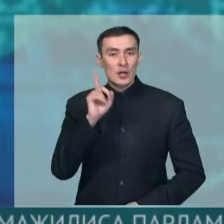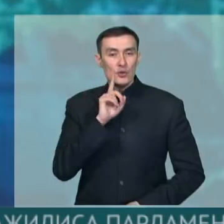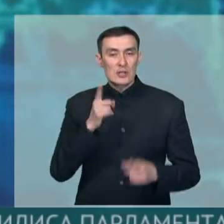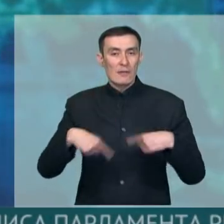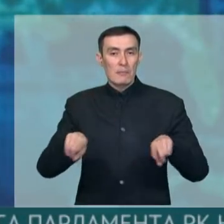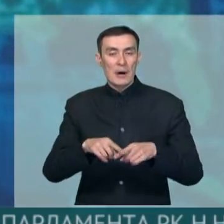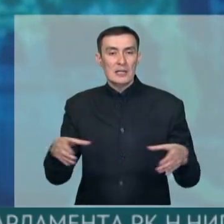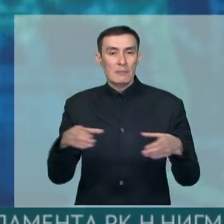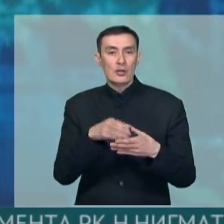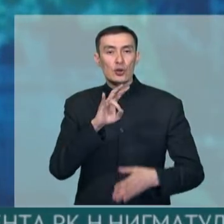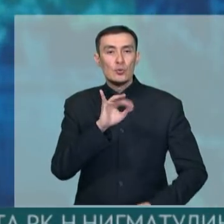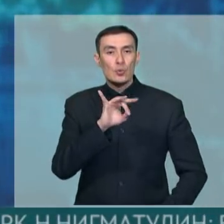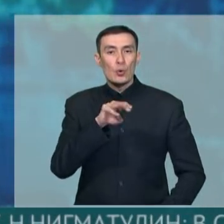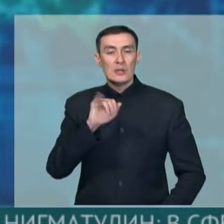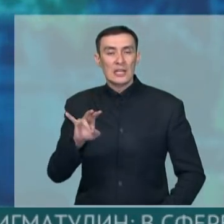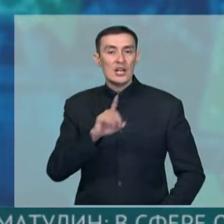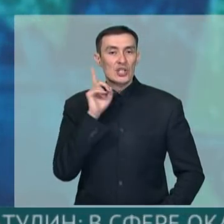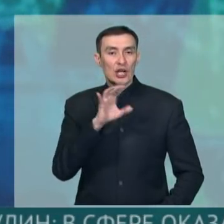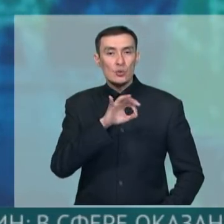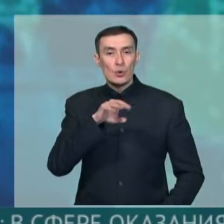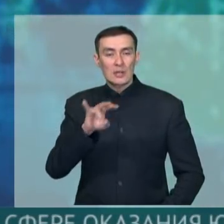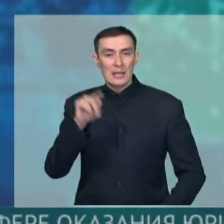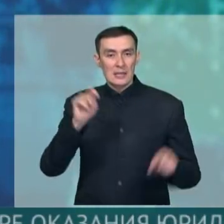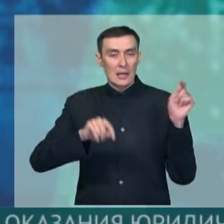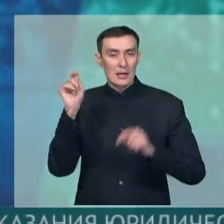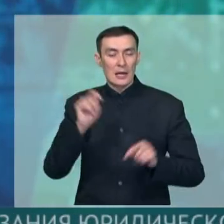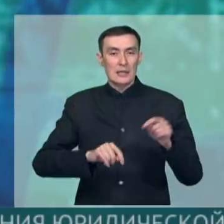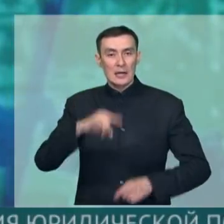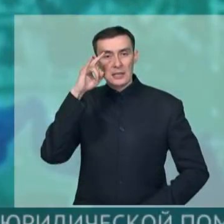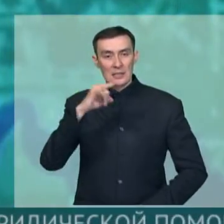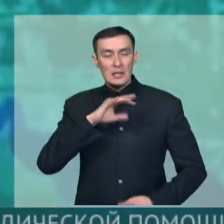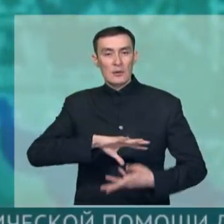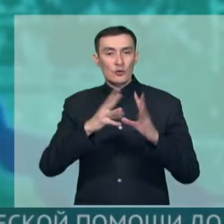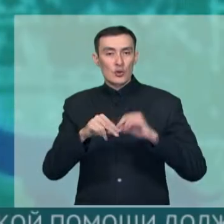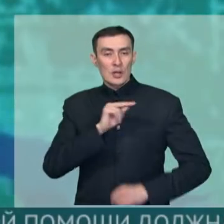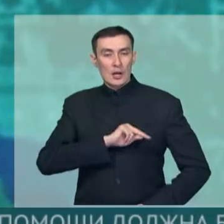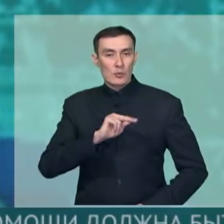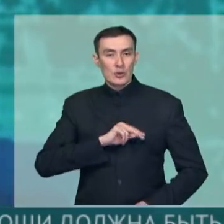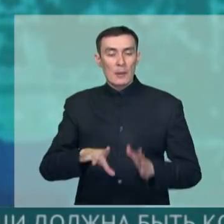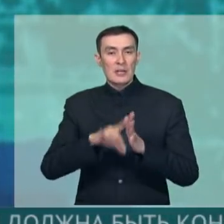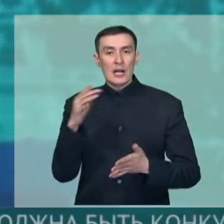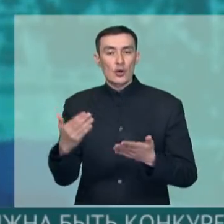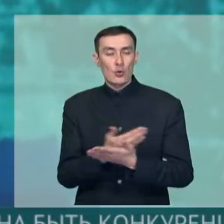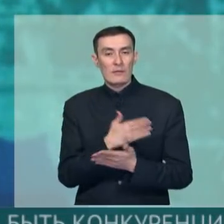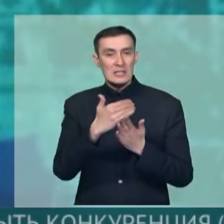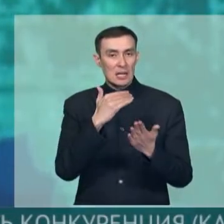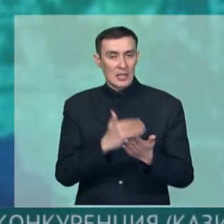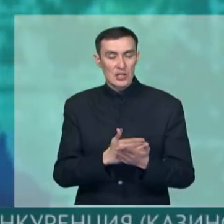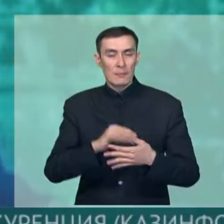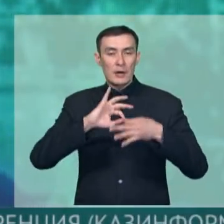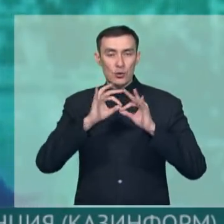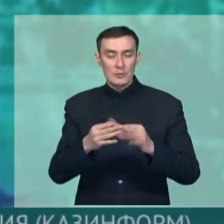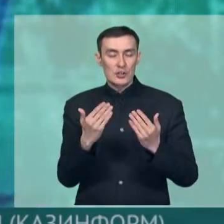молодежного крыла «Нур-Отан» «Жас-Отан». Делегаты со всей страны подводят итоги работы и определяют новые задачи.